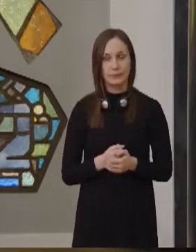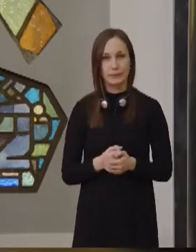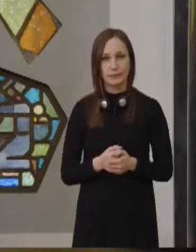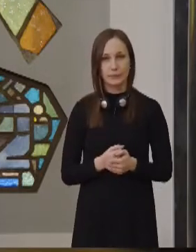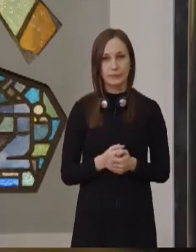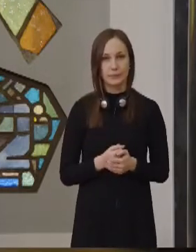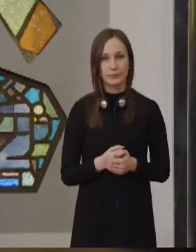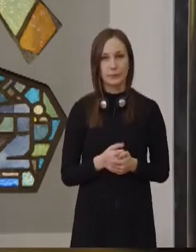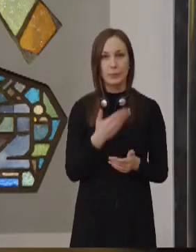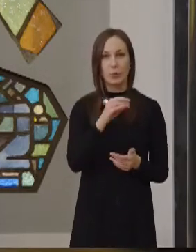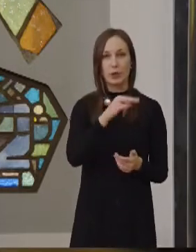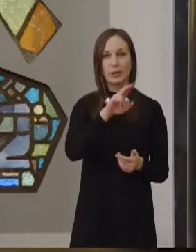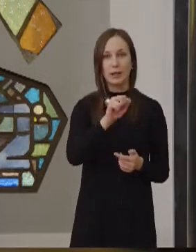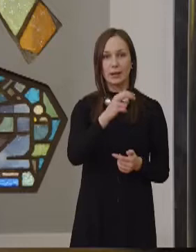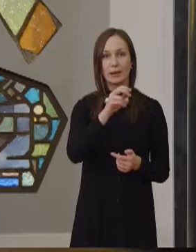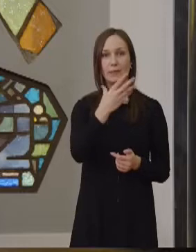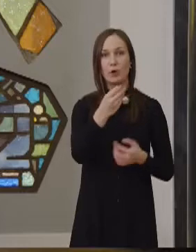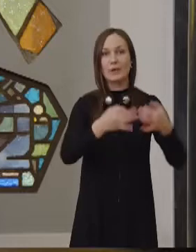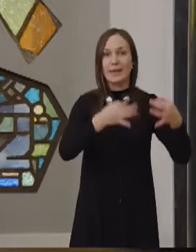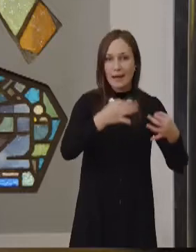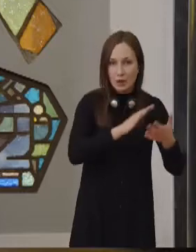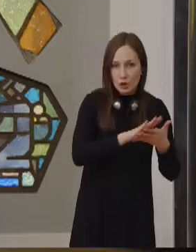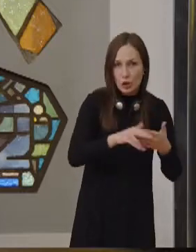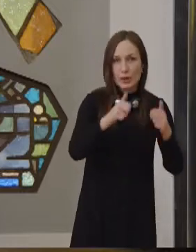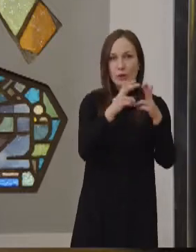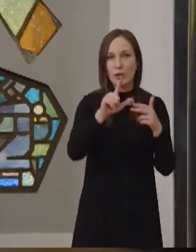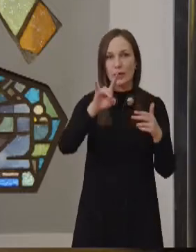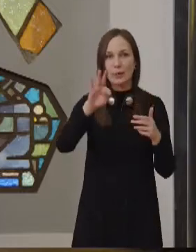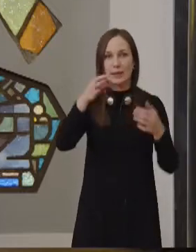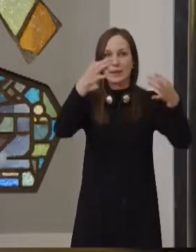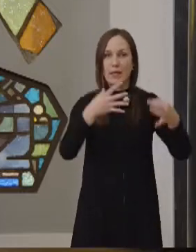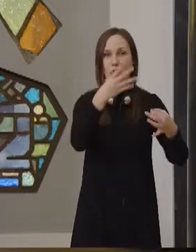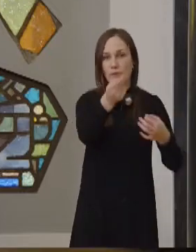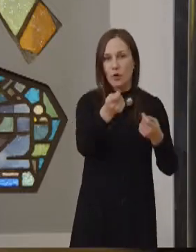dalyvauja. Monika Antanaitytė, teisininkė, nacionalinė LGBT